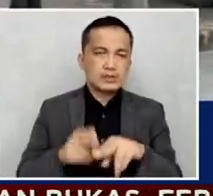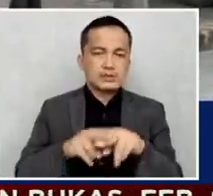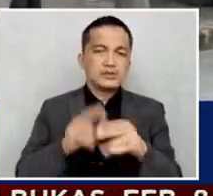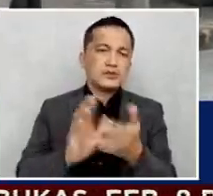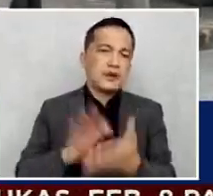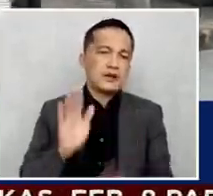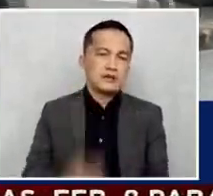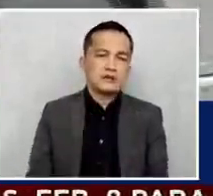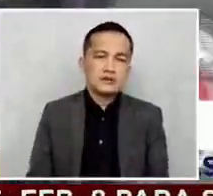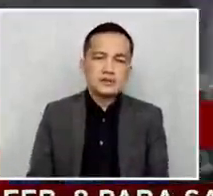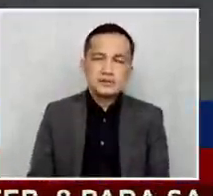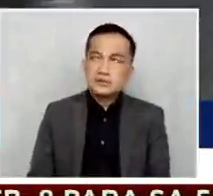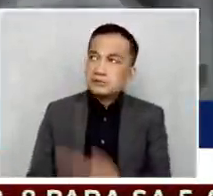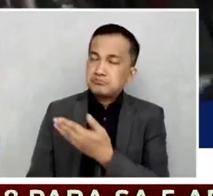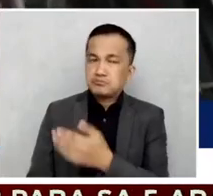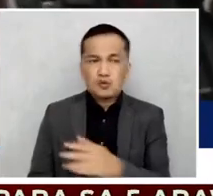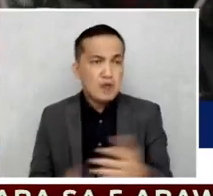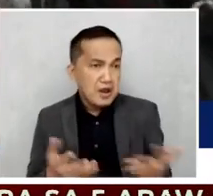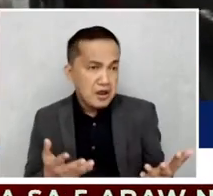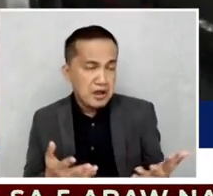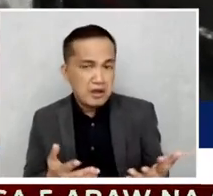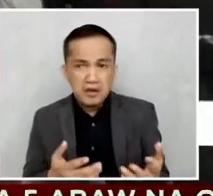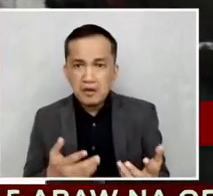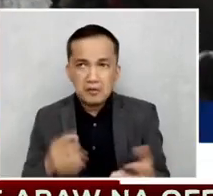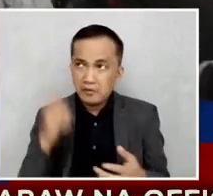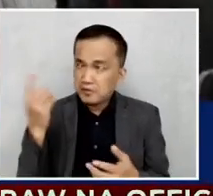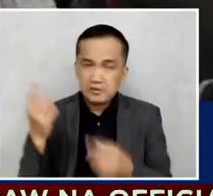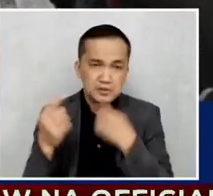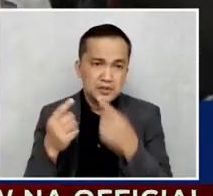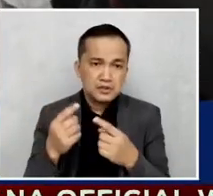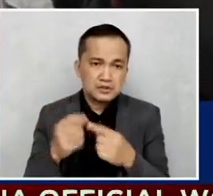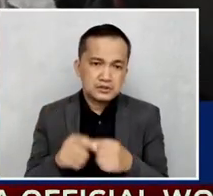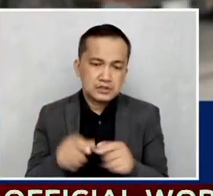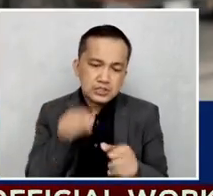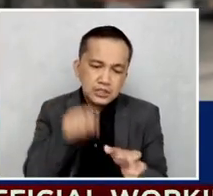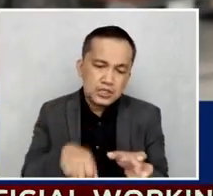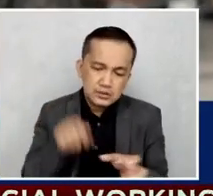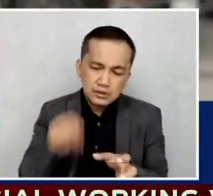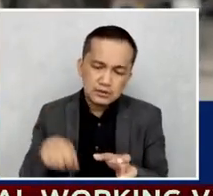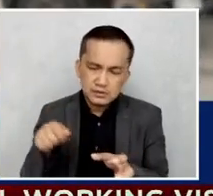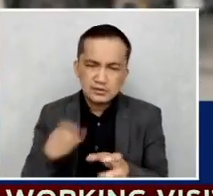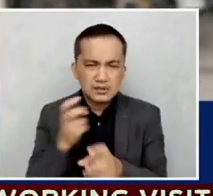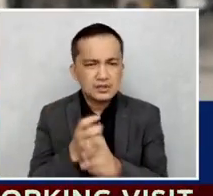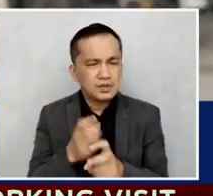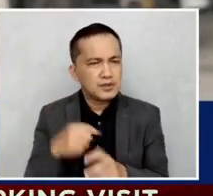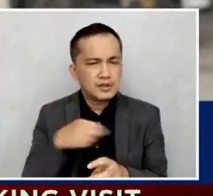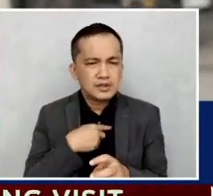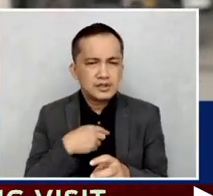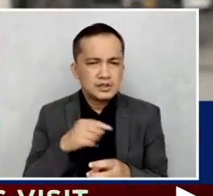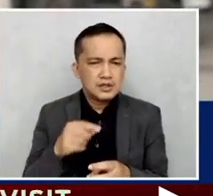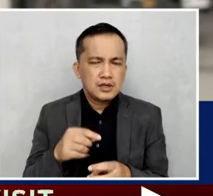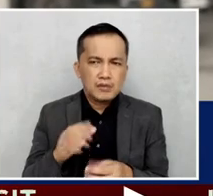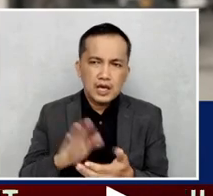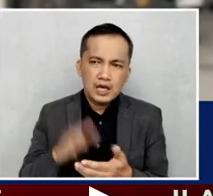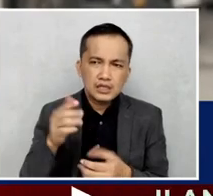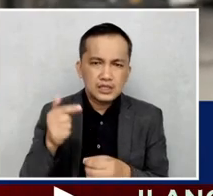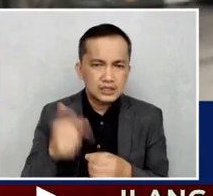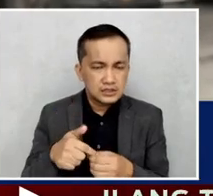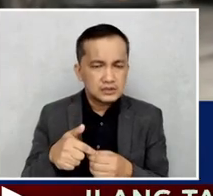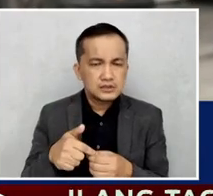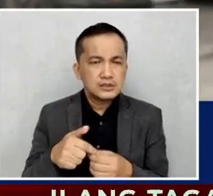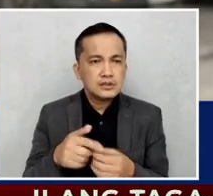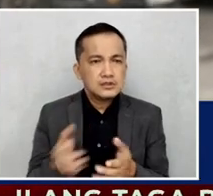na, inaatin na lang namin. Pinapaabot namin ganito na lang islice. Nahirapan kami. Hindi niyo pa naisip. Mataas ang gasolina.